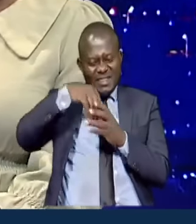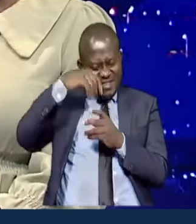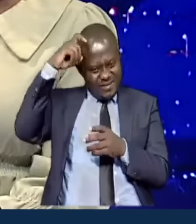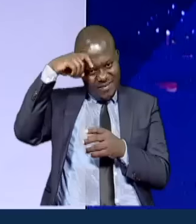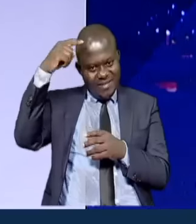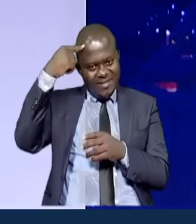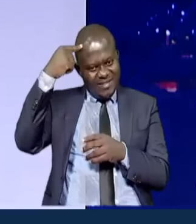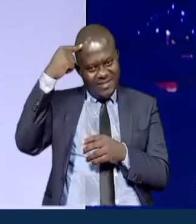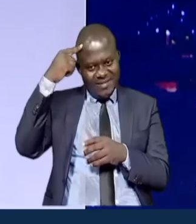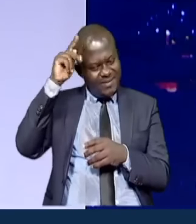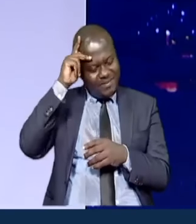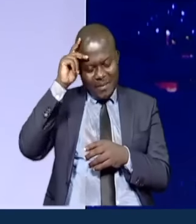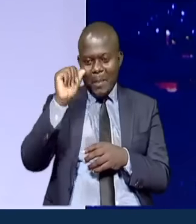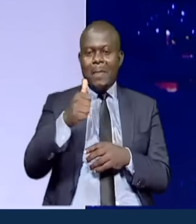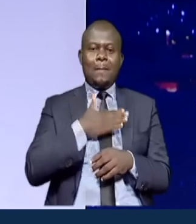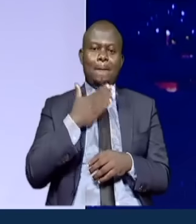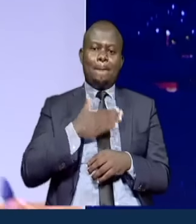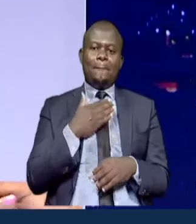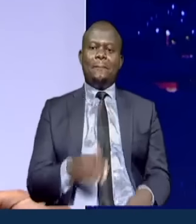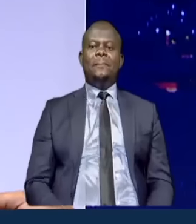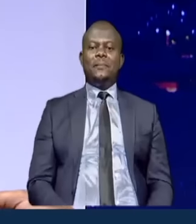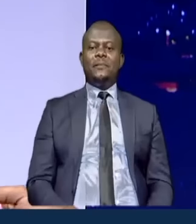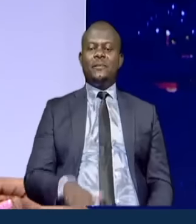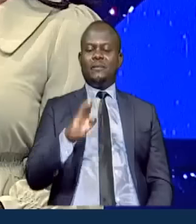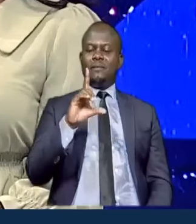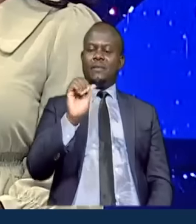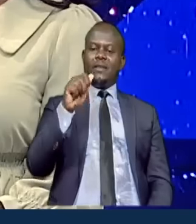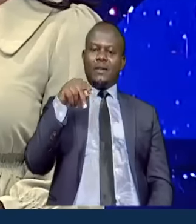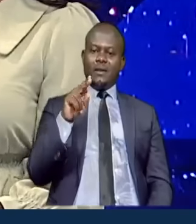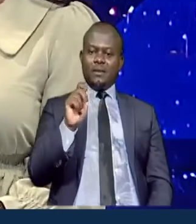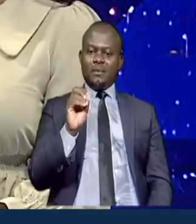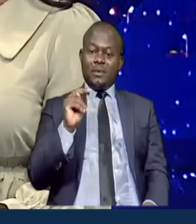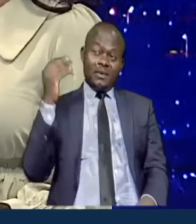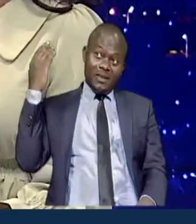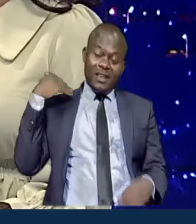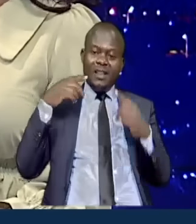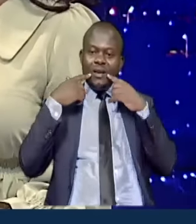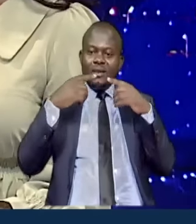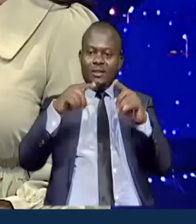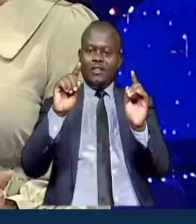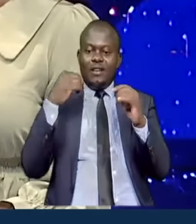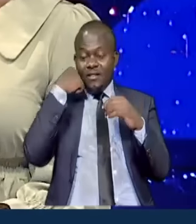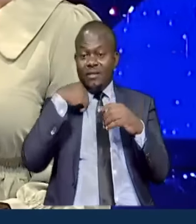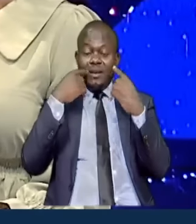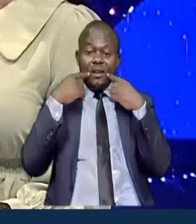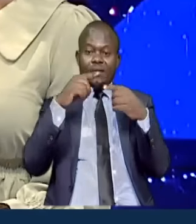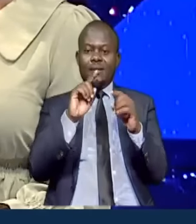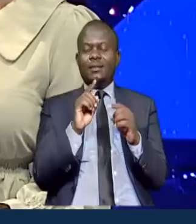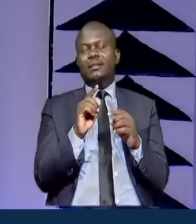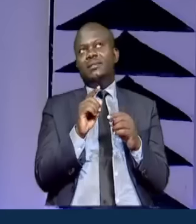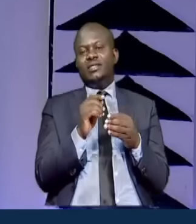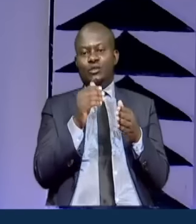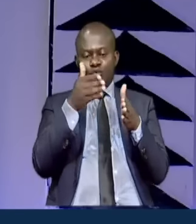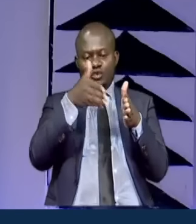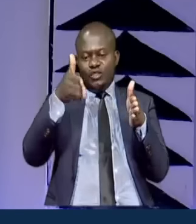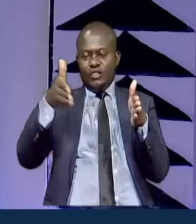nibyo byanshimiye Clapton hari filime uherutse gushyira hanze ngira ngo ama episode make yamaze